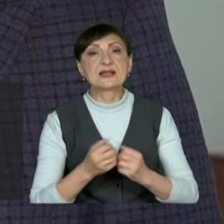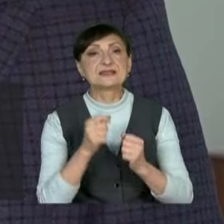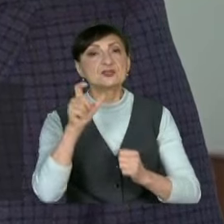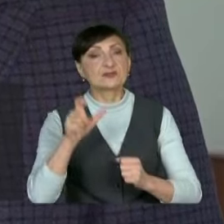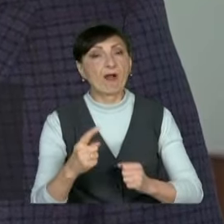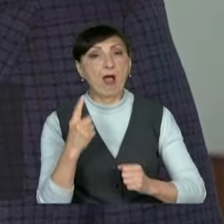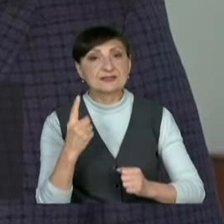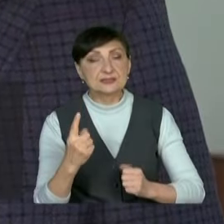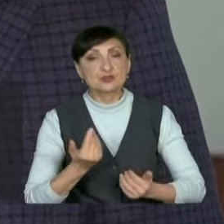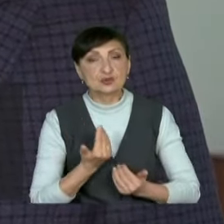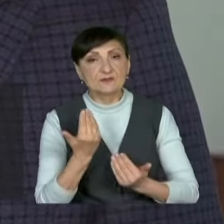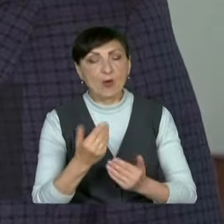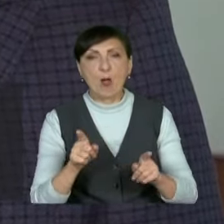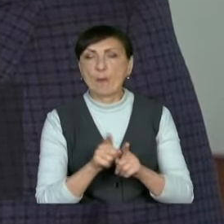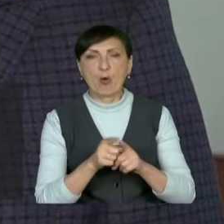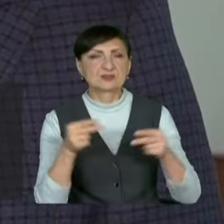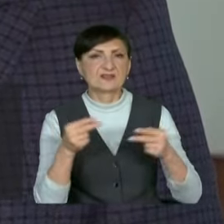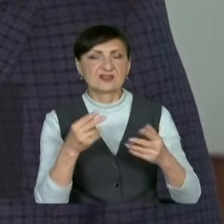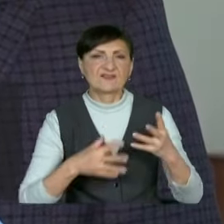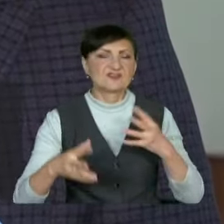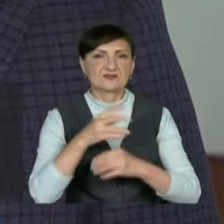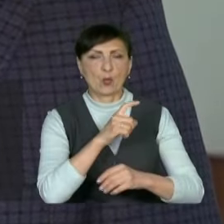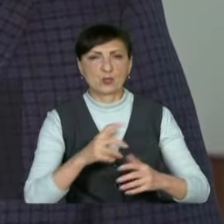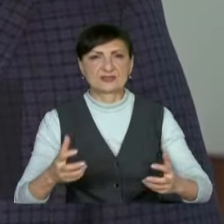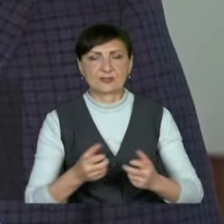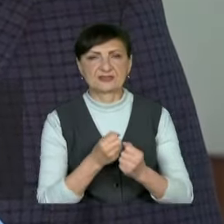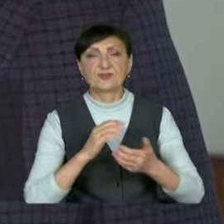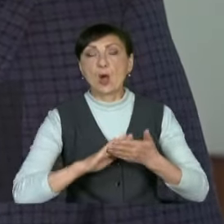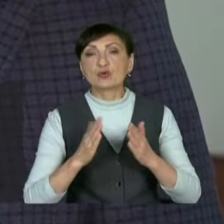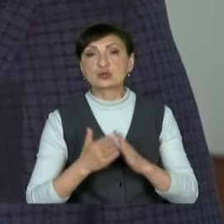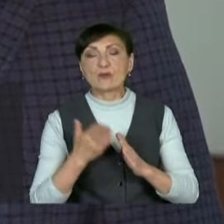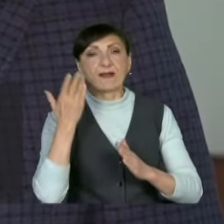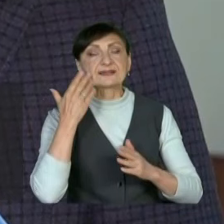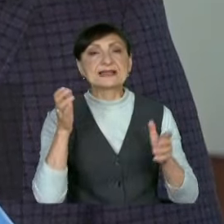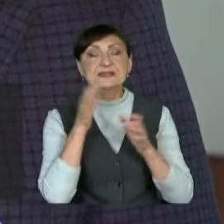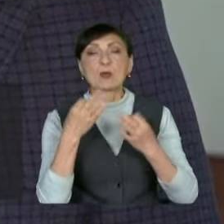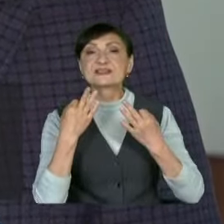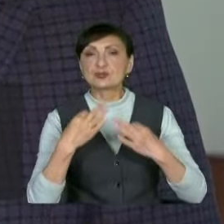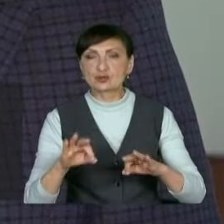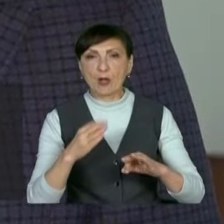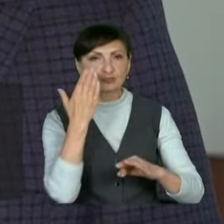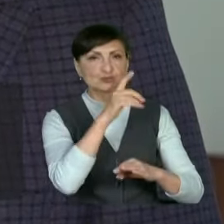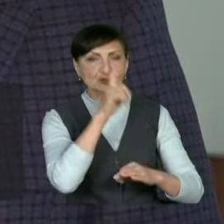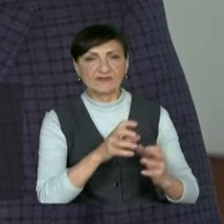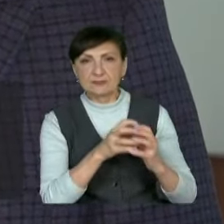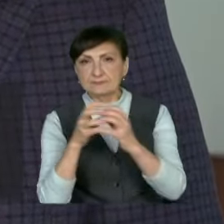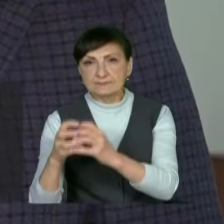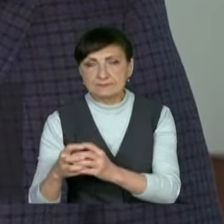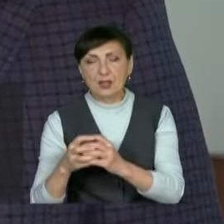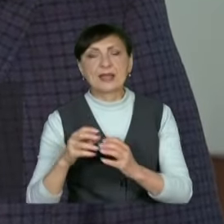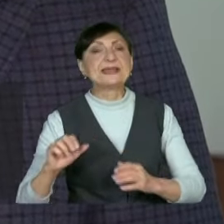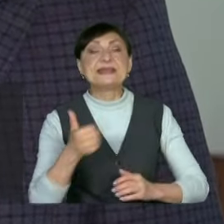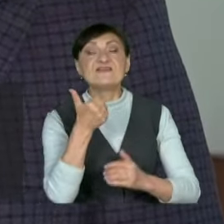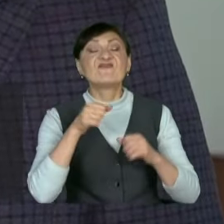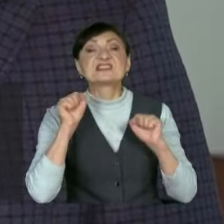одного человека равнозначно спасению всего человечества. Условия, при которых ислам разрешает трансплантацию, когда пересадка является